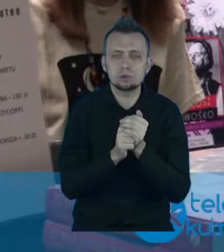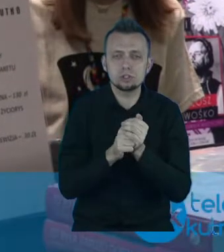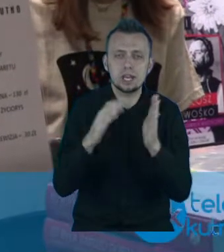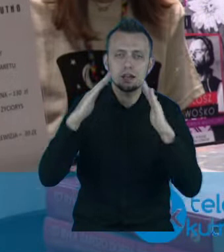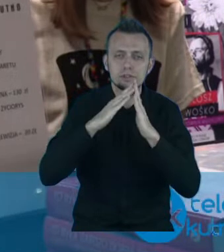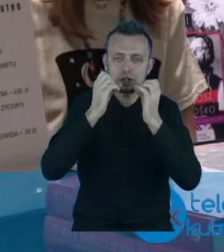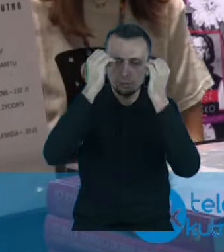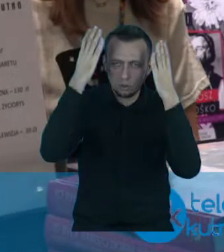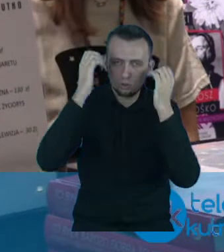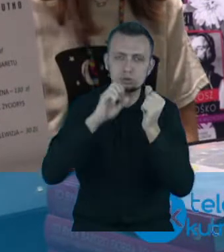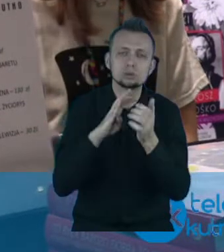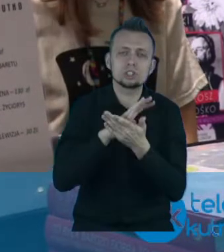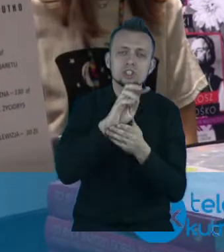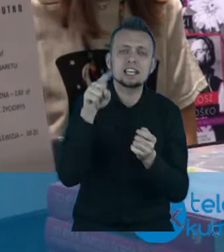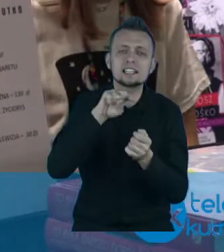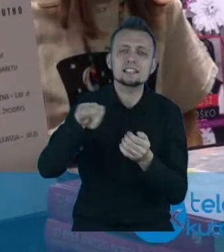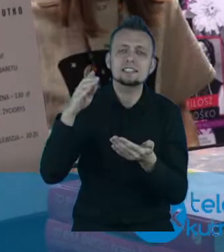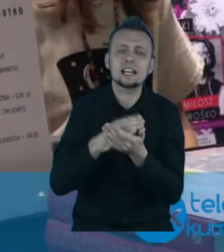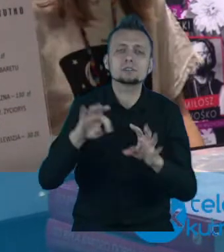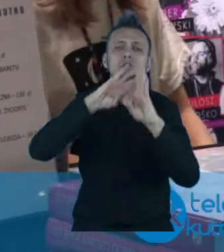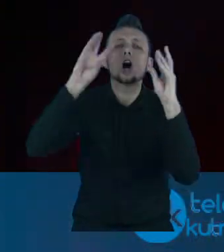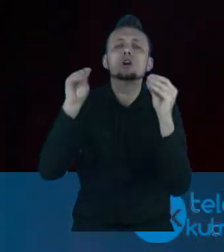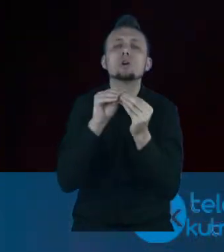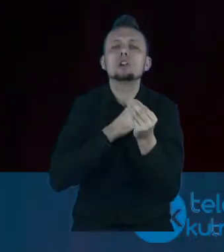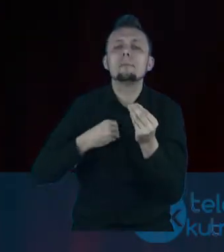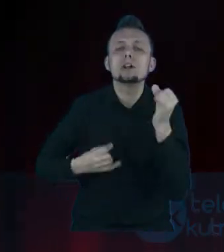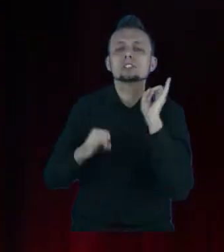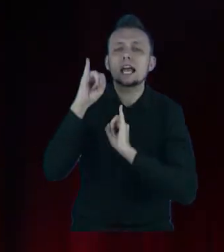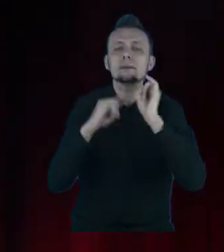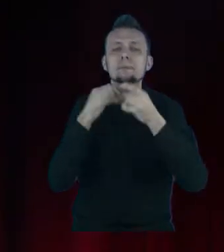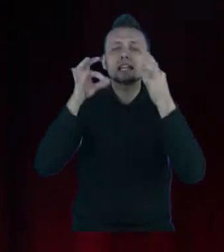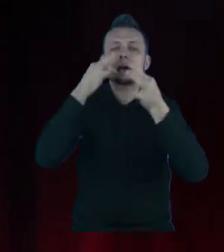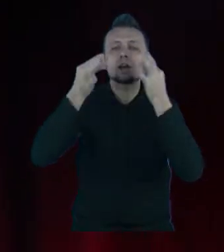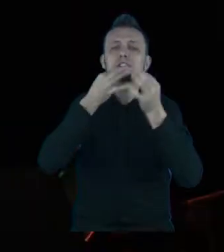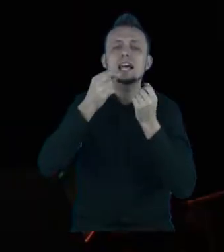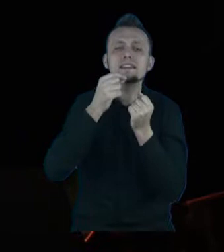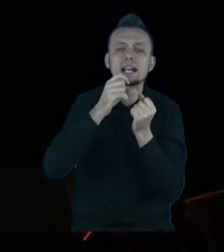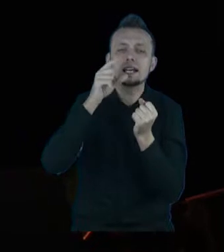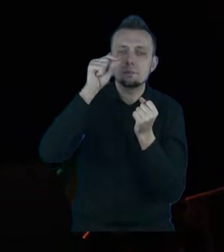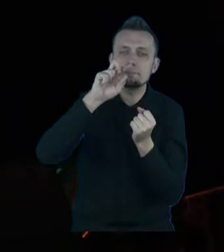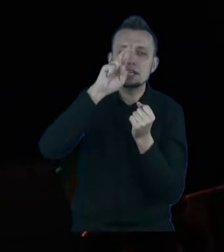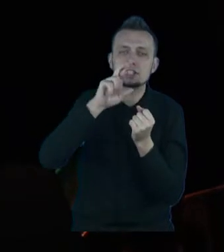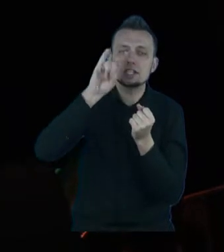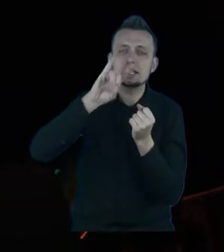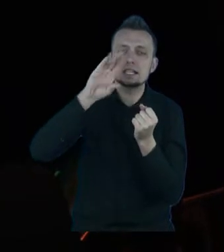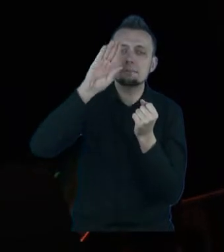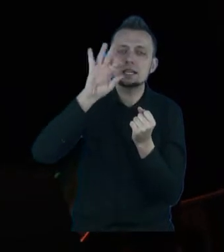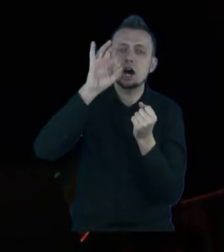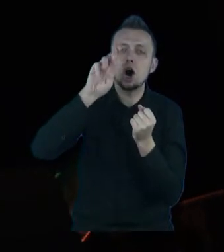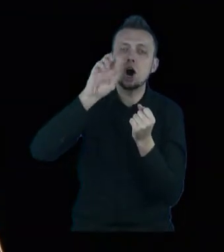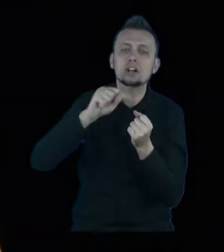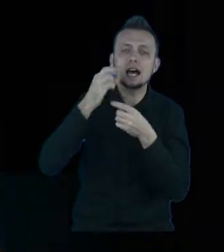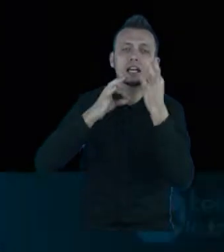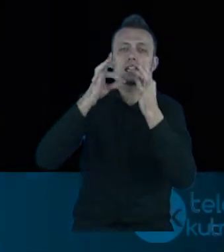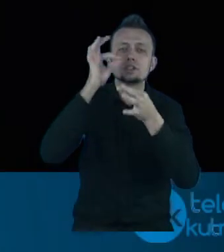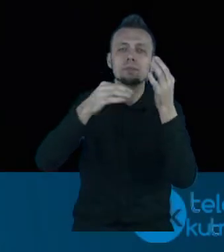14. Stacja Kutno, czyli Ogólnopolski Festiwal Jeremiego Przybory. W sobotę w Kutnowskim Domu Kultury odbył się koncert